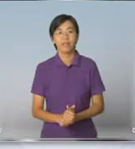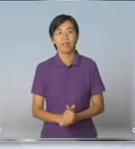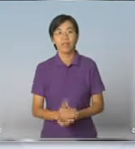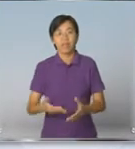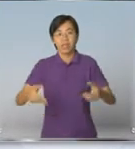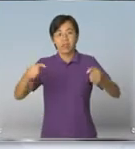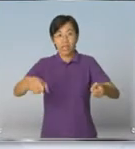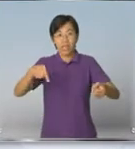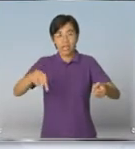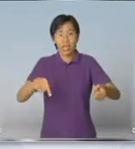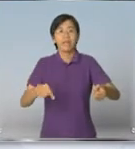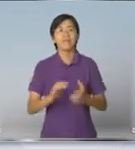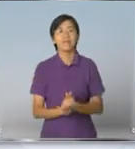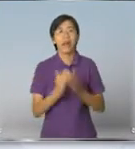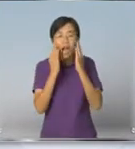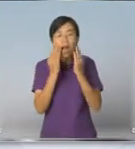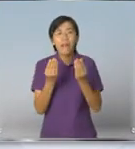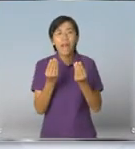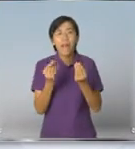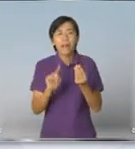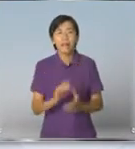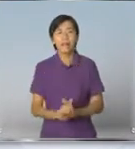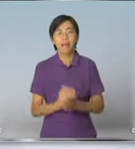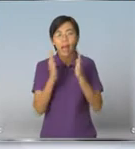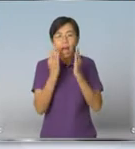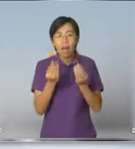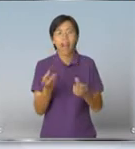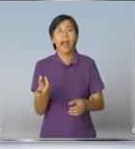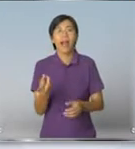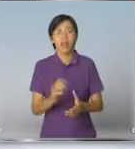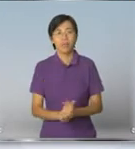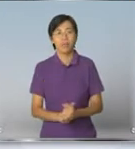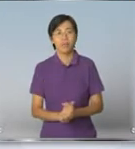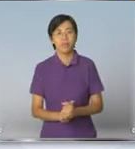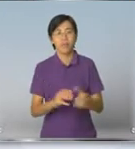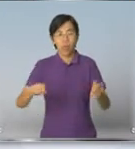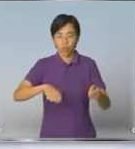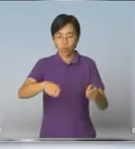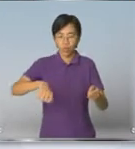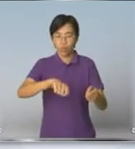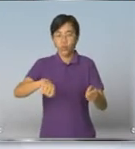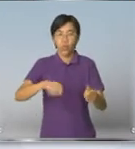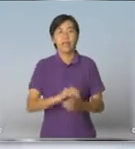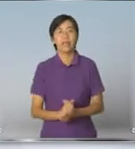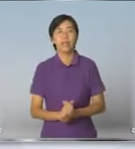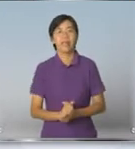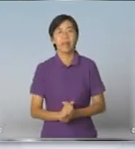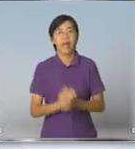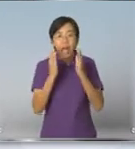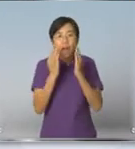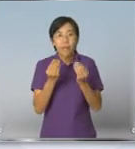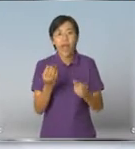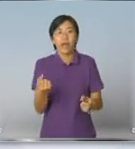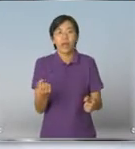อันนี้แป้งอะไรนะครับชนิดแรก แป้งข้าวเจ้า แป้งข้าวเจ้านะครับครึ่งถ้วย แป้งข้าวเหนียว ครับผ